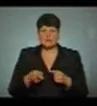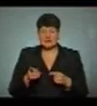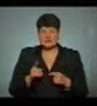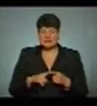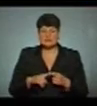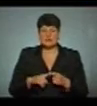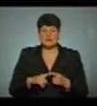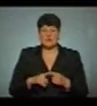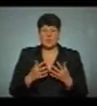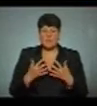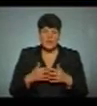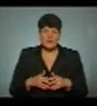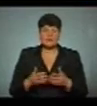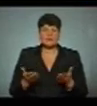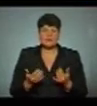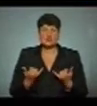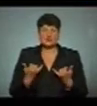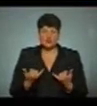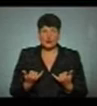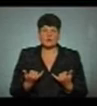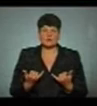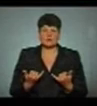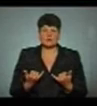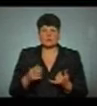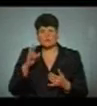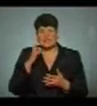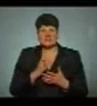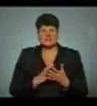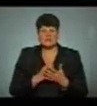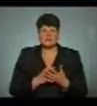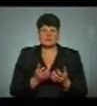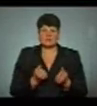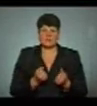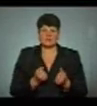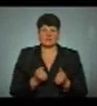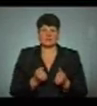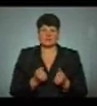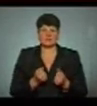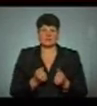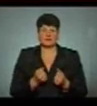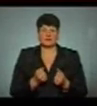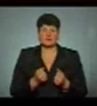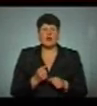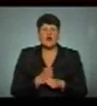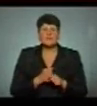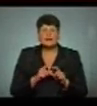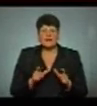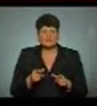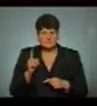пульсоксиметри, тобто обладнання, яке сьогодні по держрезерву ми утримуємо на базі спецмедпостачання. Щодо аптек чи щось